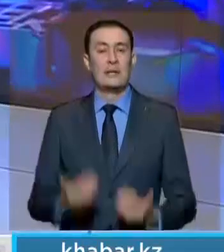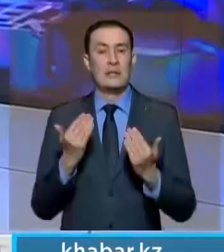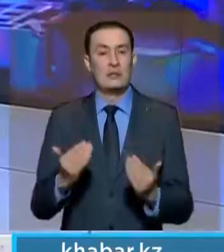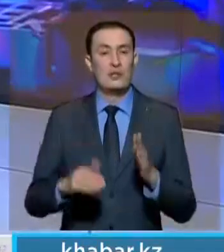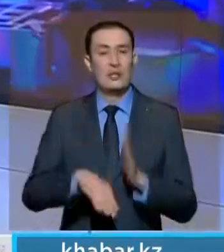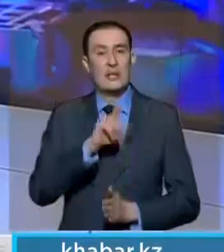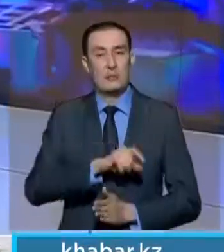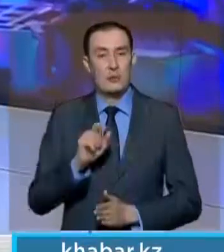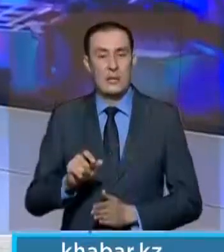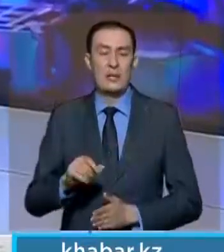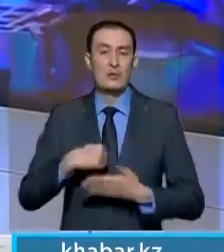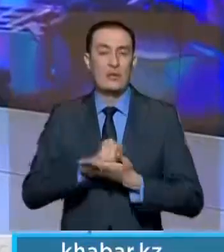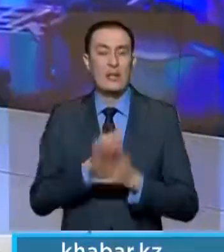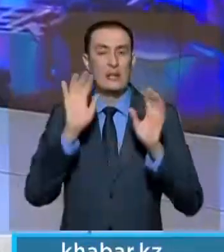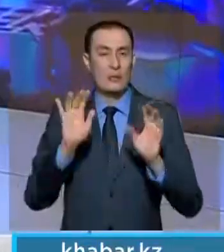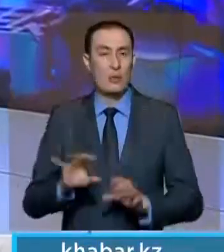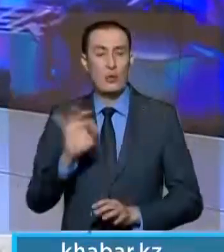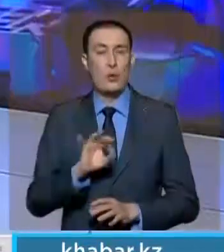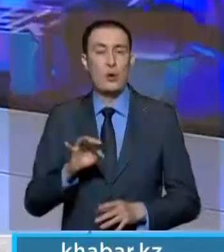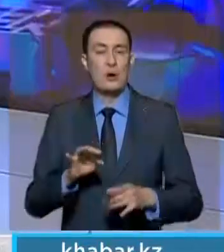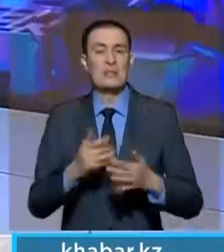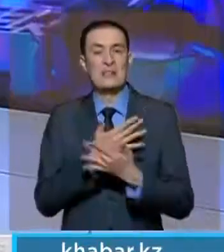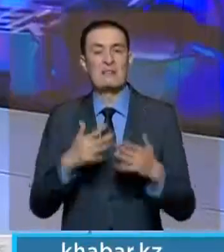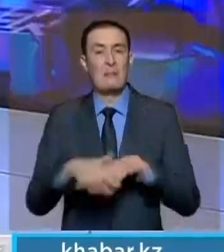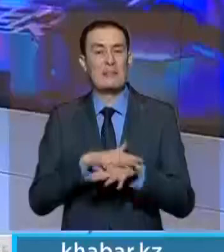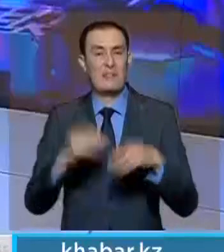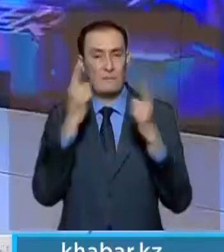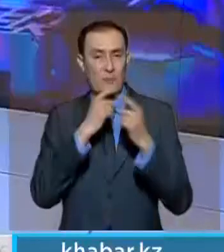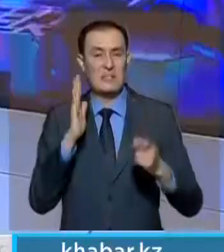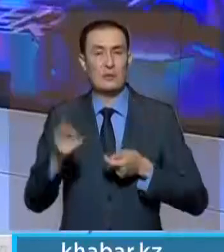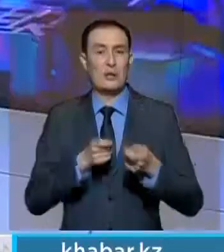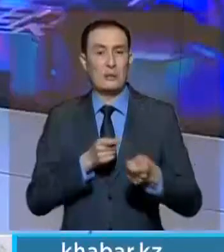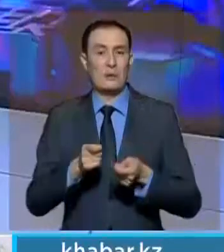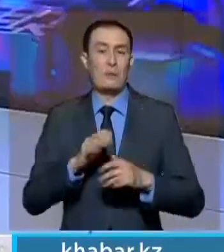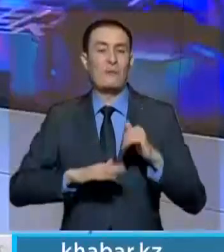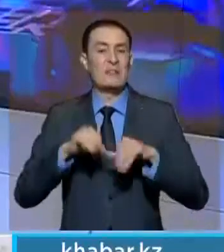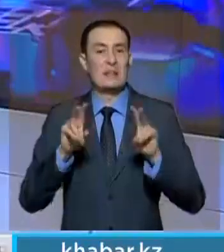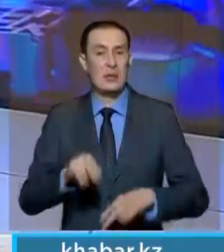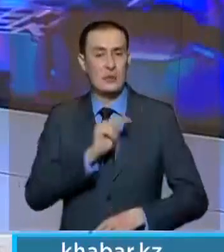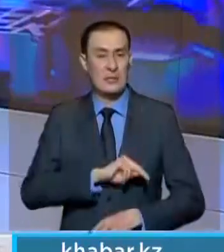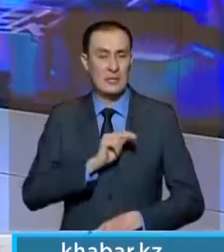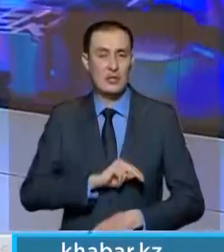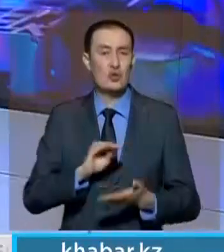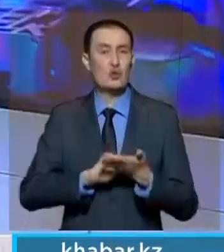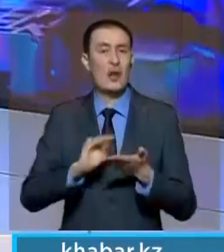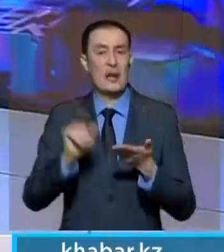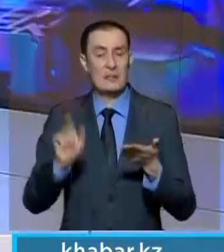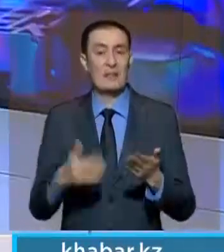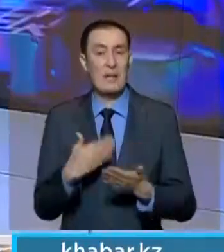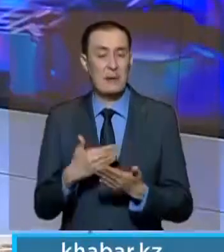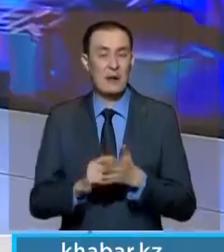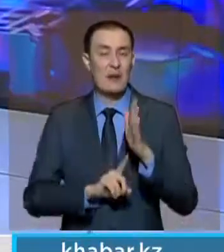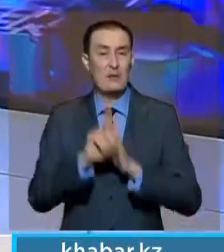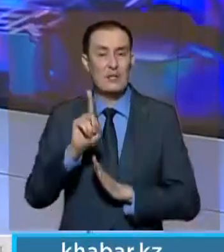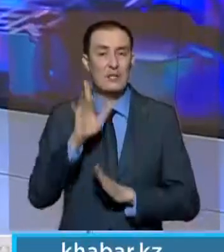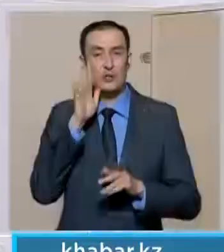И сегодня же мажилисмены приняли закон о масс-медиа. Этот документ будет теперь регламентировать профессиональную деятельность журналистов. Вот, например,